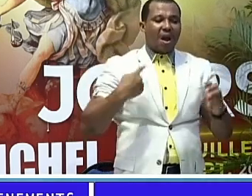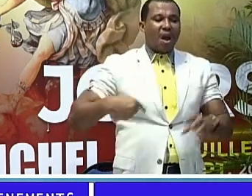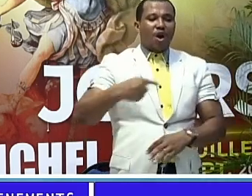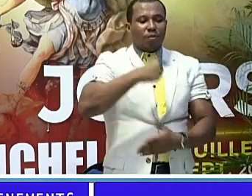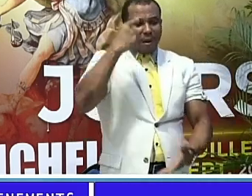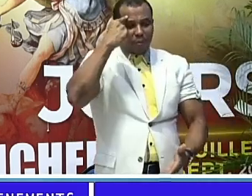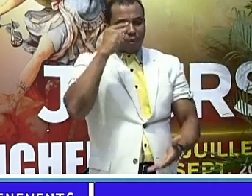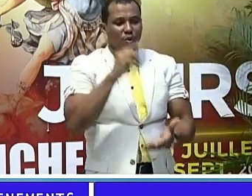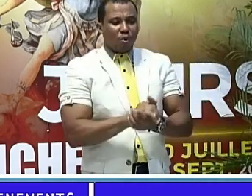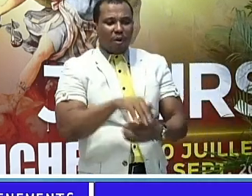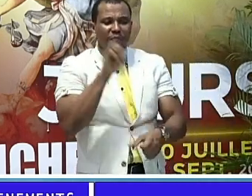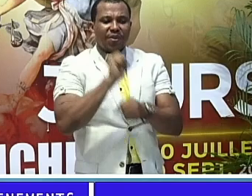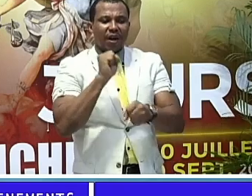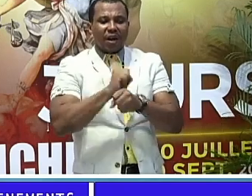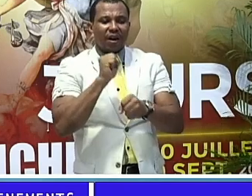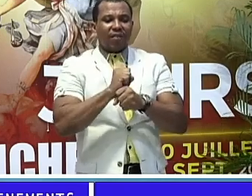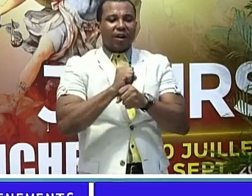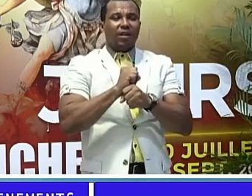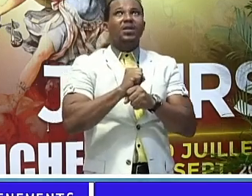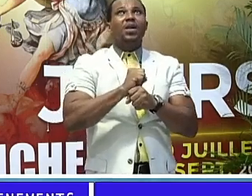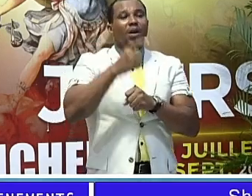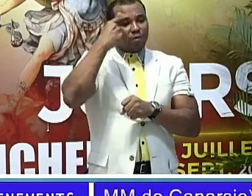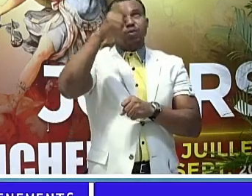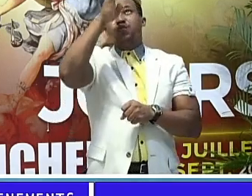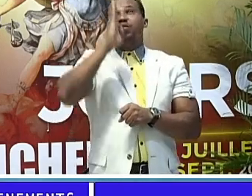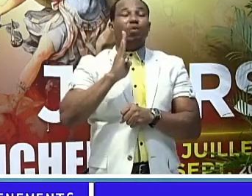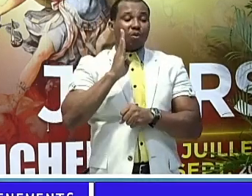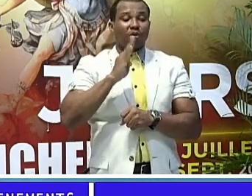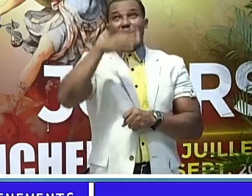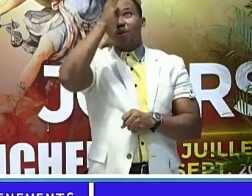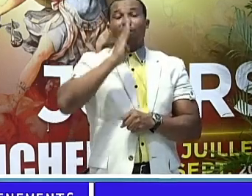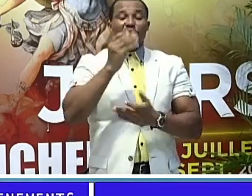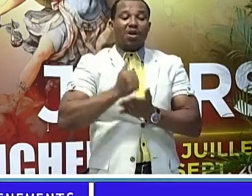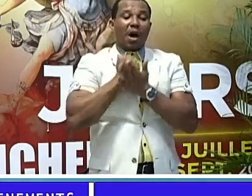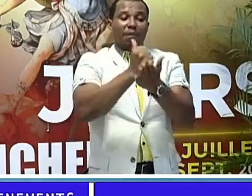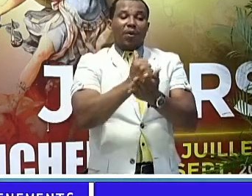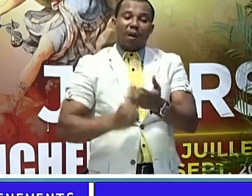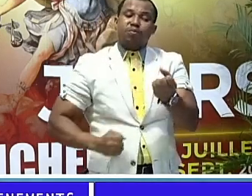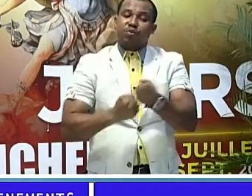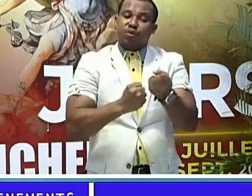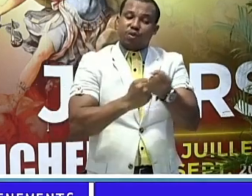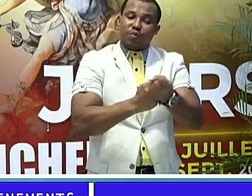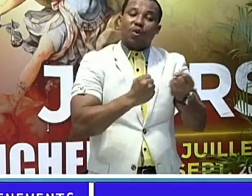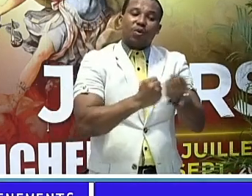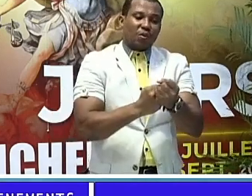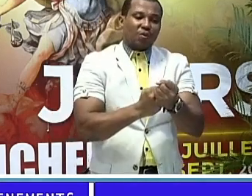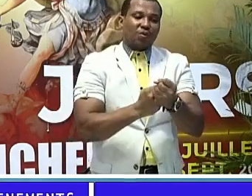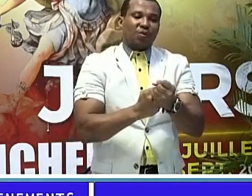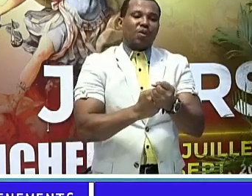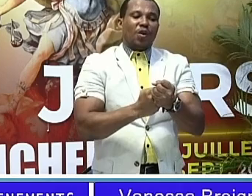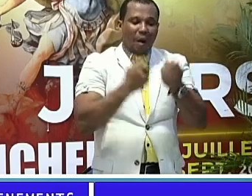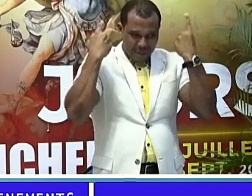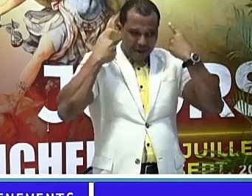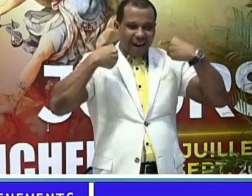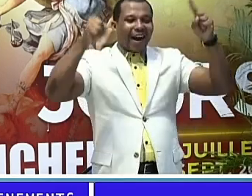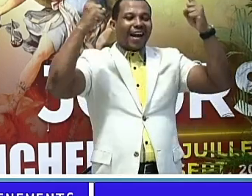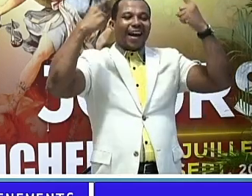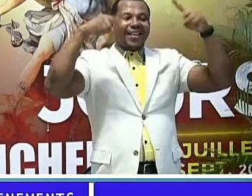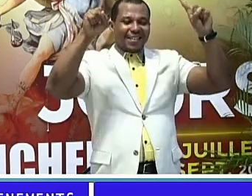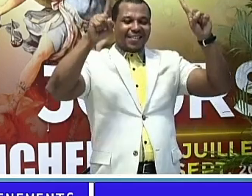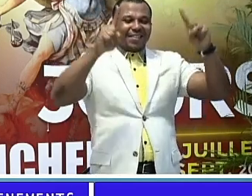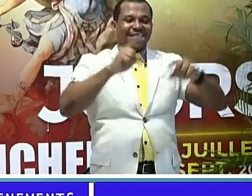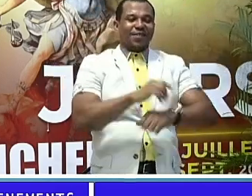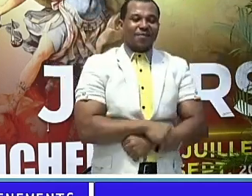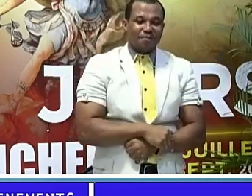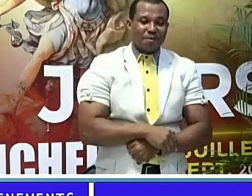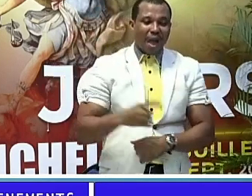œuvres bon Dieu a fait ou après bon Dieu tracer route pour sortir pour faire pour l'ia les river réaliser frère Maxime.